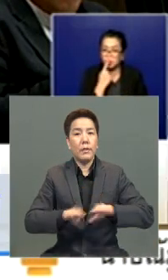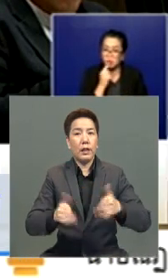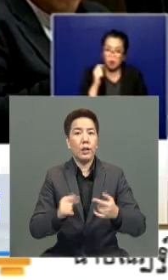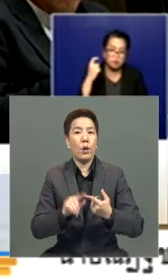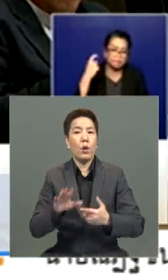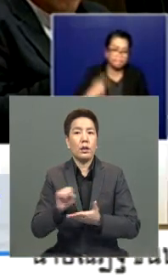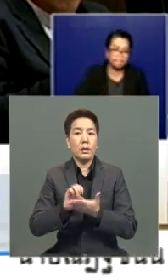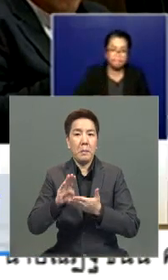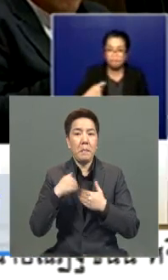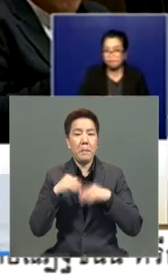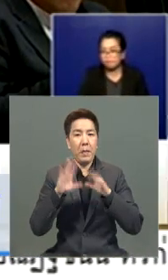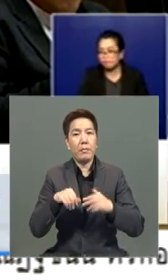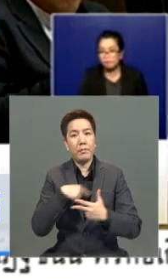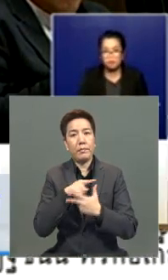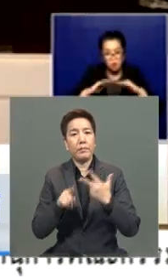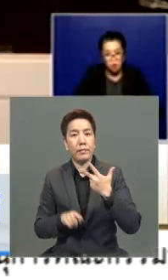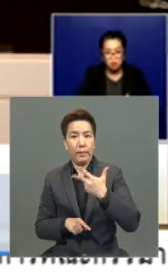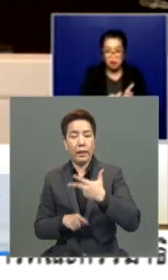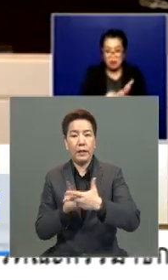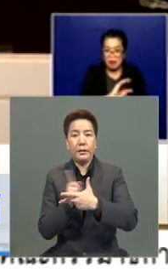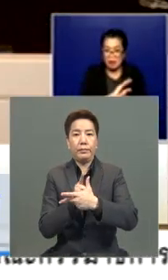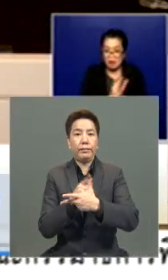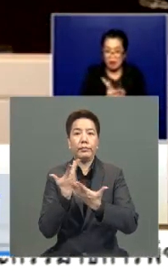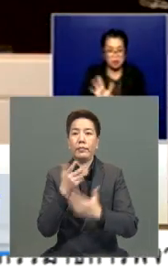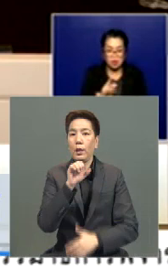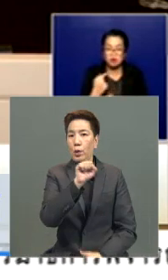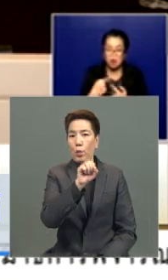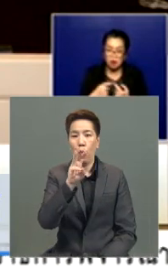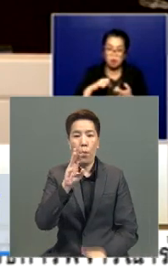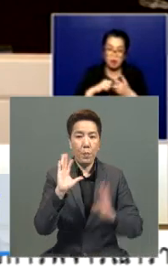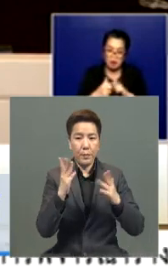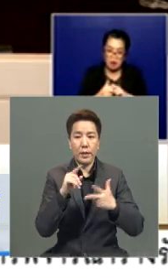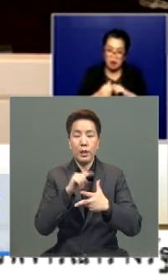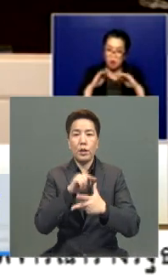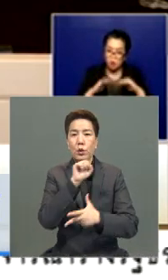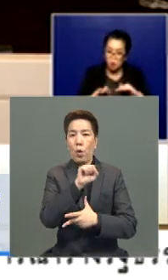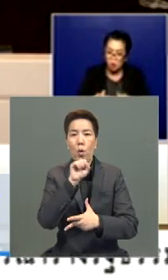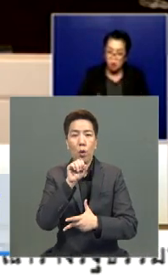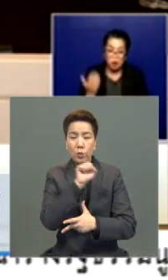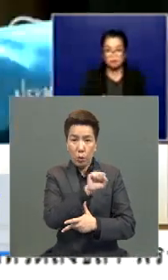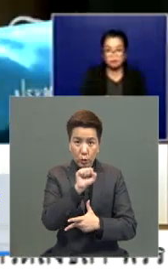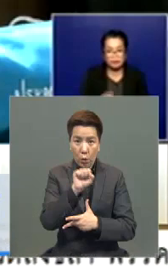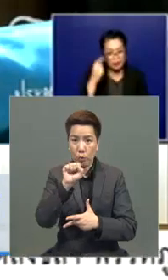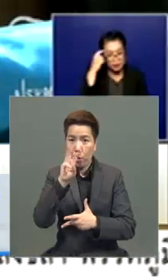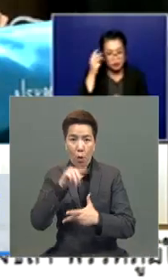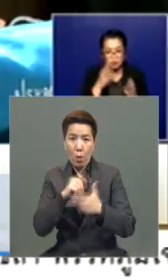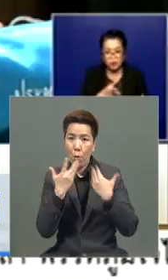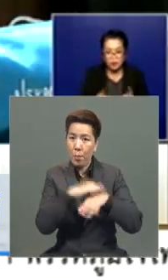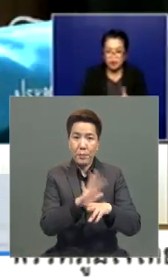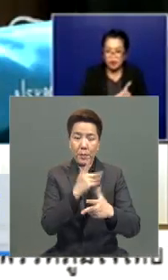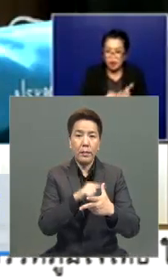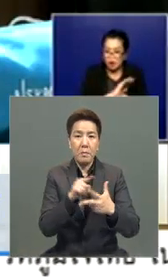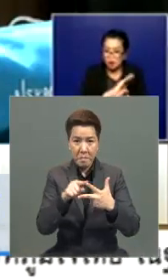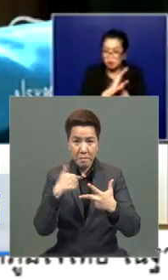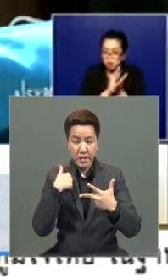คณะกรรมการซึ่งจะมี 3รูปแบบด้วยกันครับรูปแบบที่ 1ไม่มีสวไม่มีศ.ร่วมในคณะกรรมการรูปแบบที่ 2